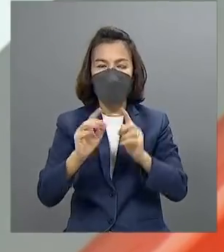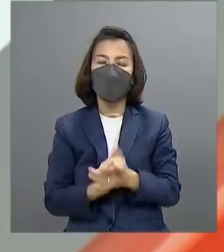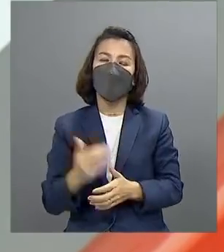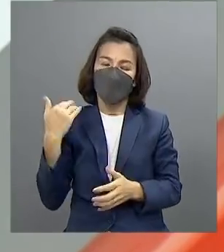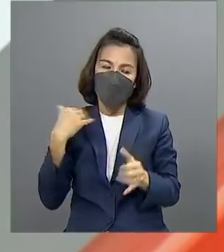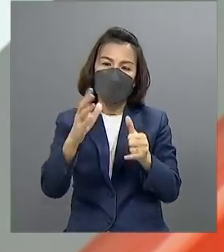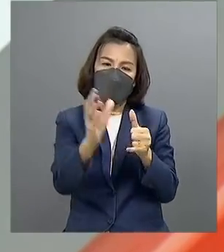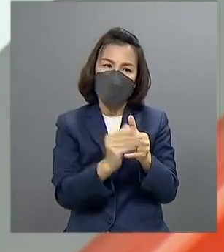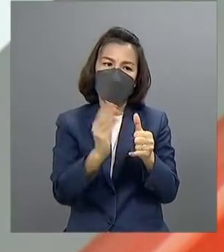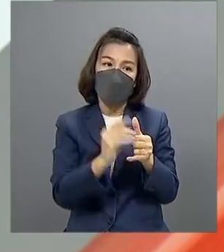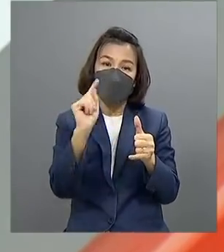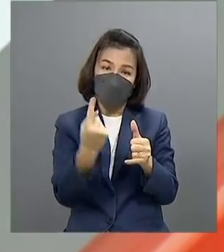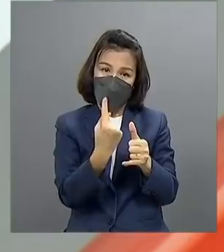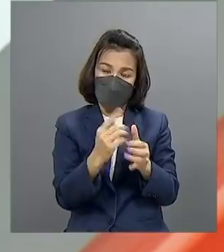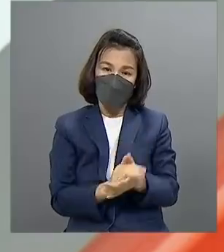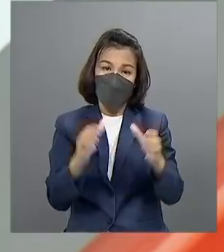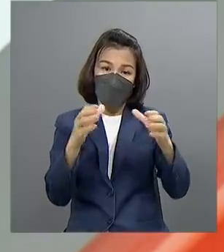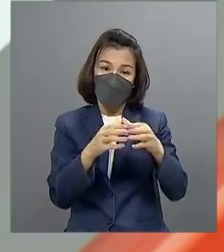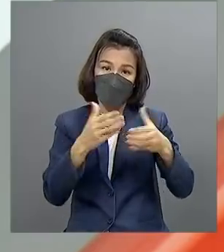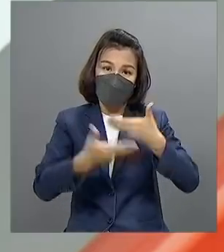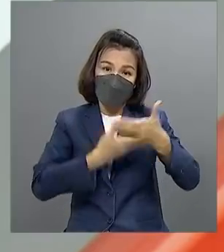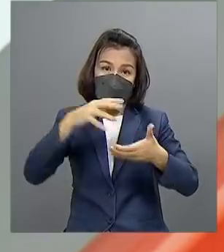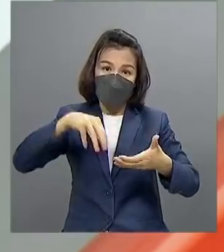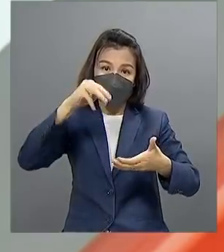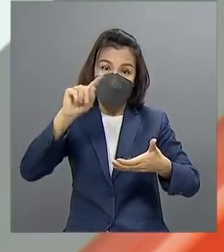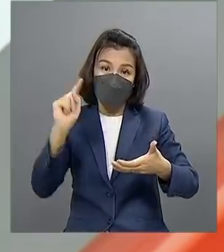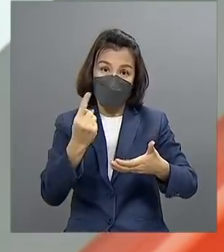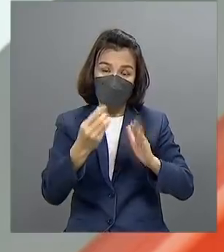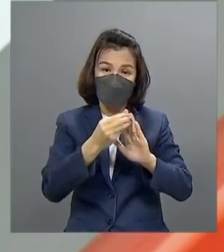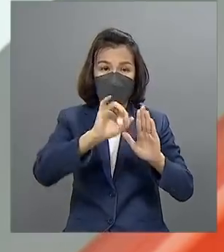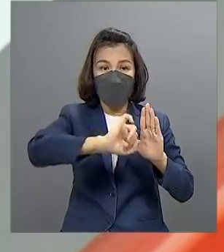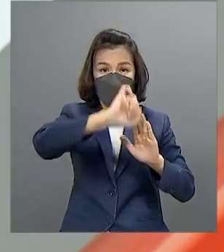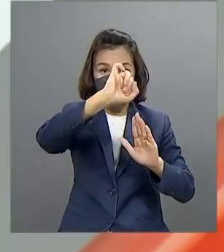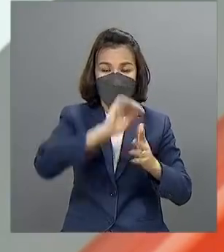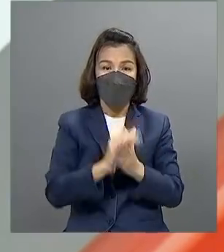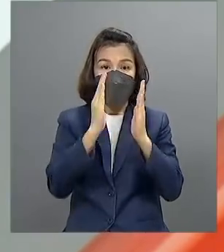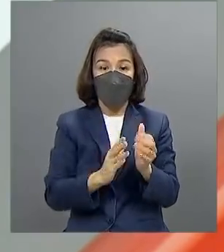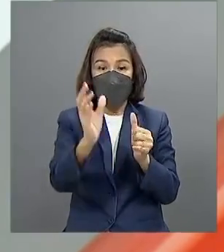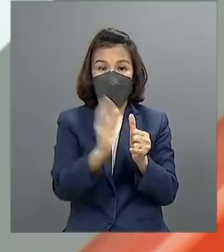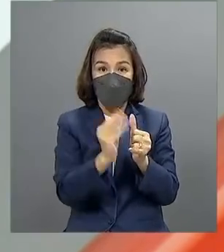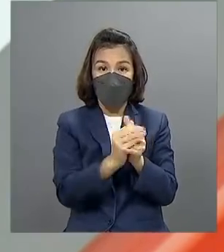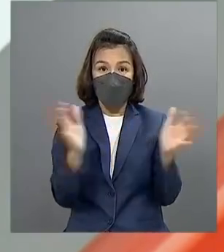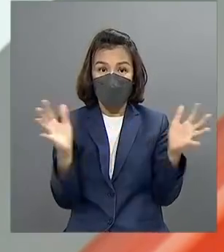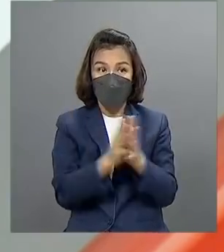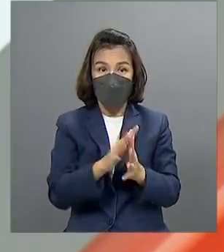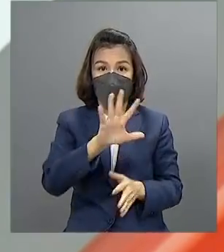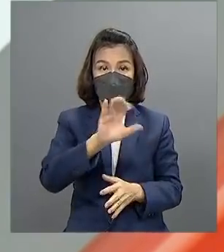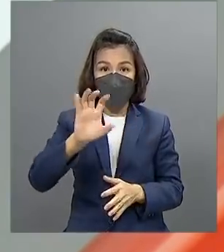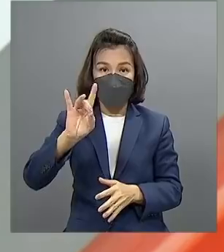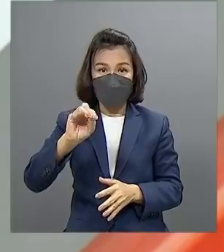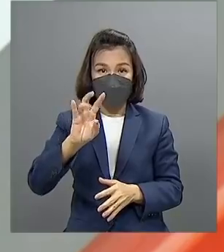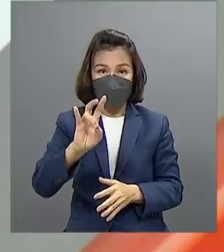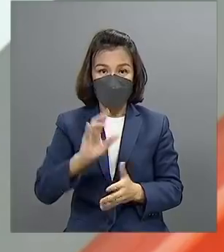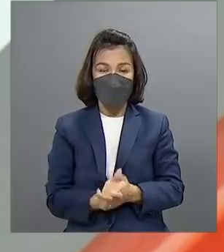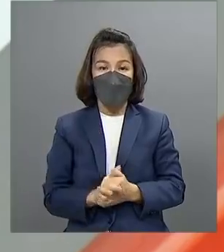ค่ะโดยเฉพาะพลาสเตอร์ตลาดเมืองใหม่จังหวัดเชียงใหม่นะคะมีผู้ป่วยสะสมแล้วนะคะ 587คนและก็มีอีก